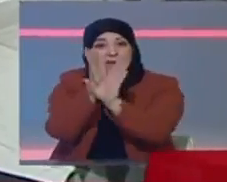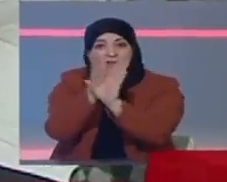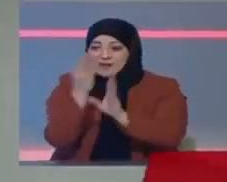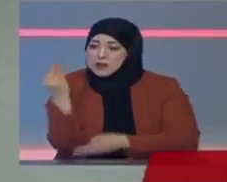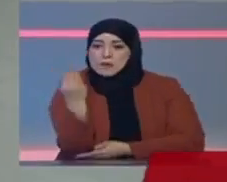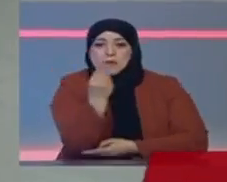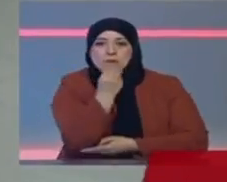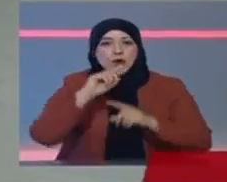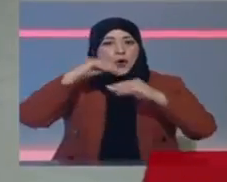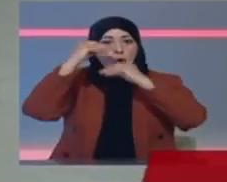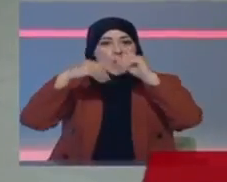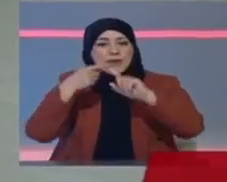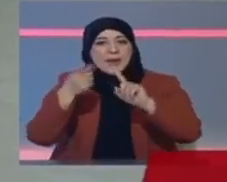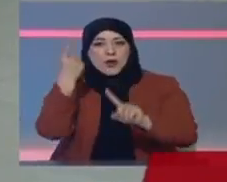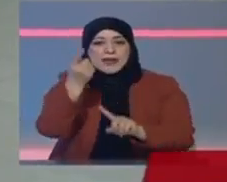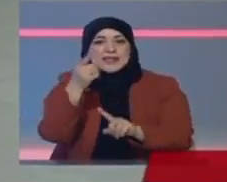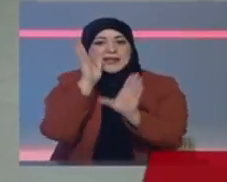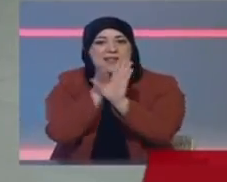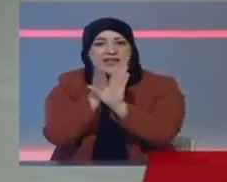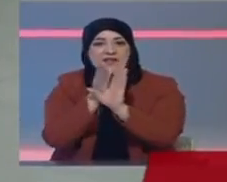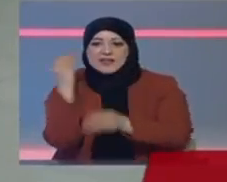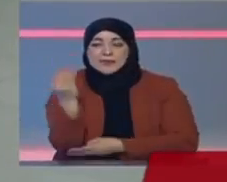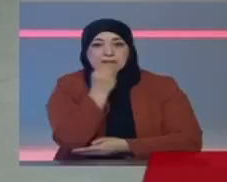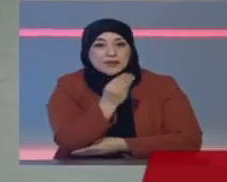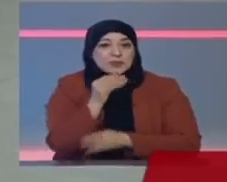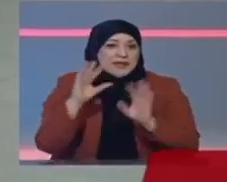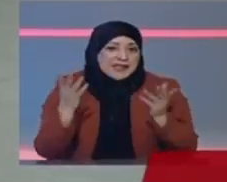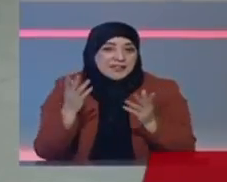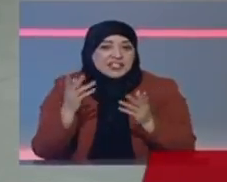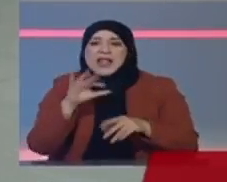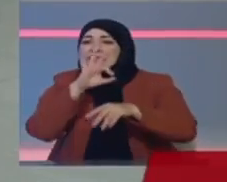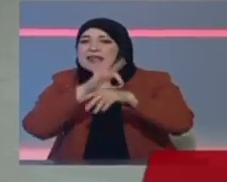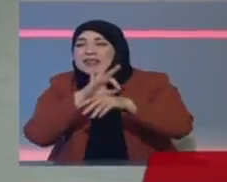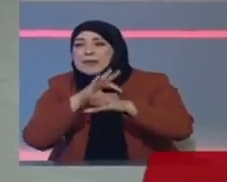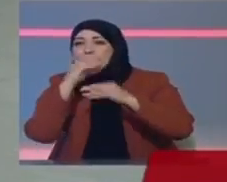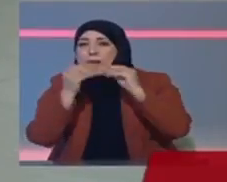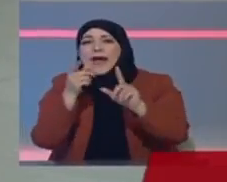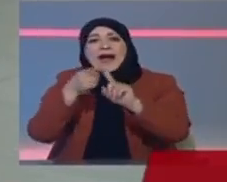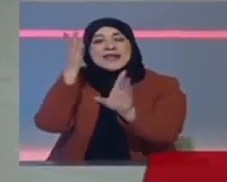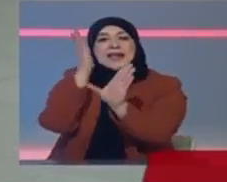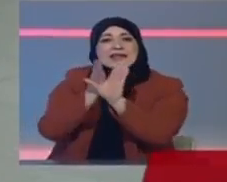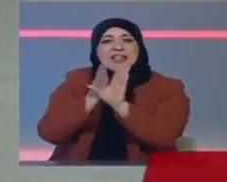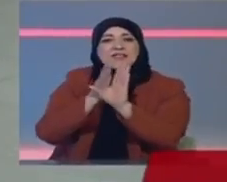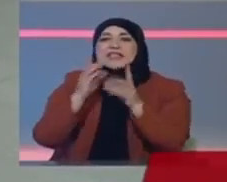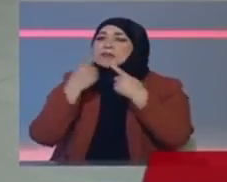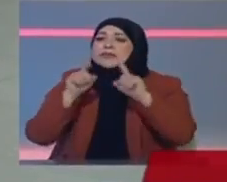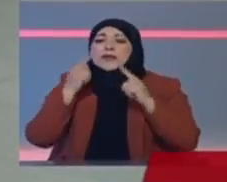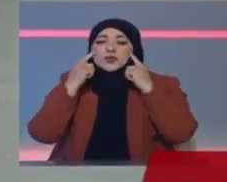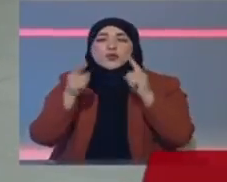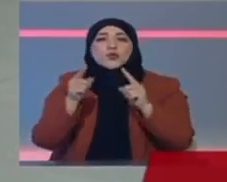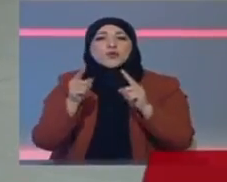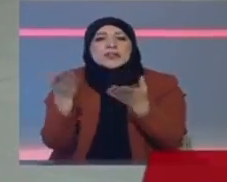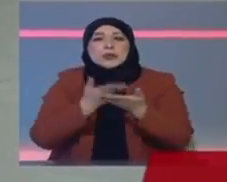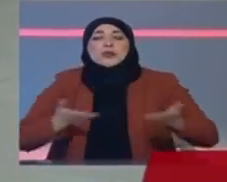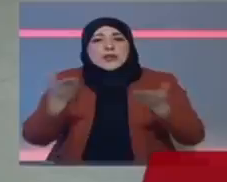مختص نفسي الاطفال الى اكثر من عشر سنين الطبيب او اخصائي نفسي حسب الاعراض اللي قدمها